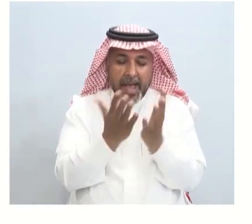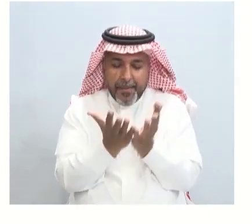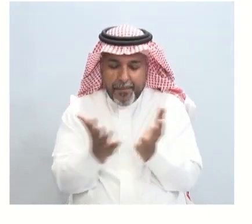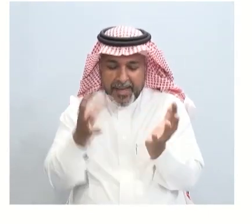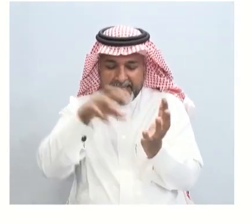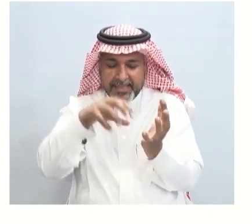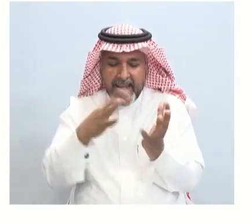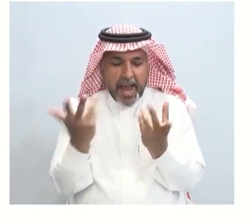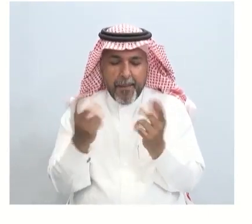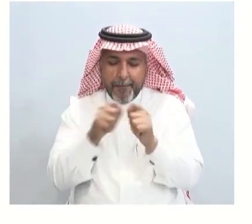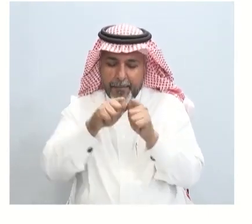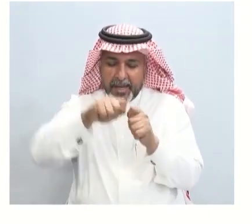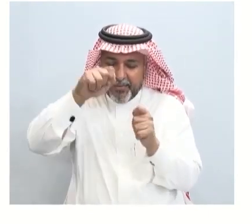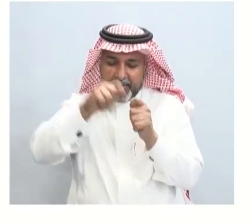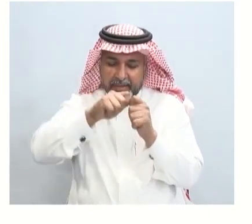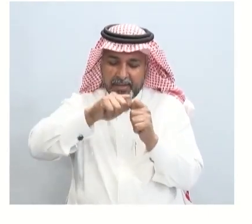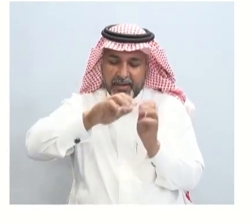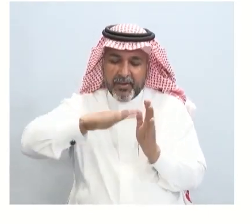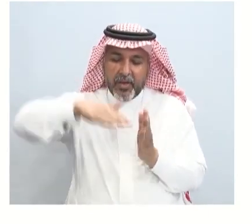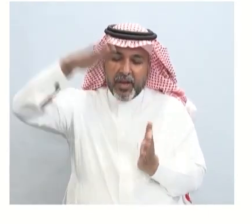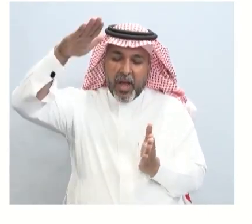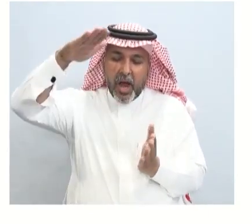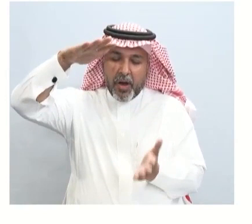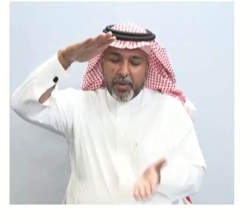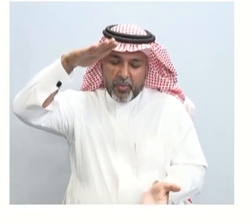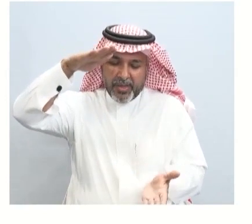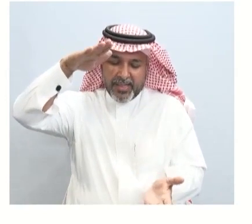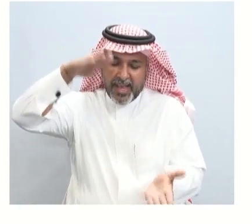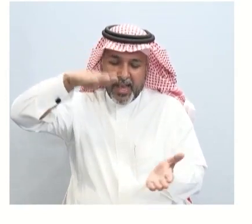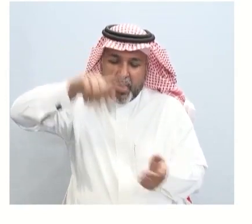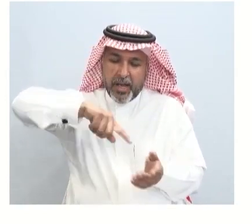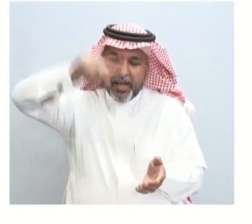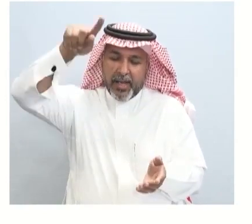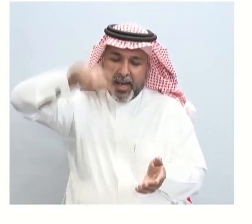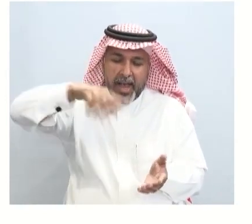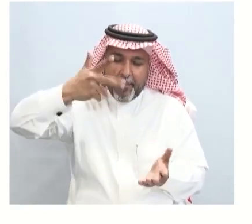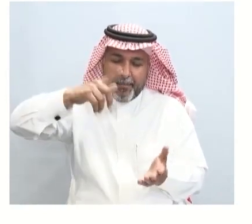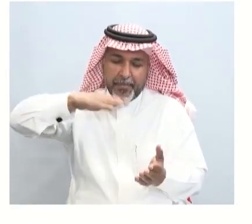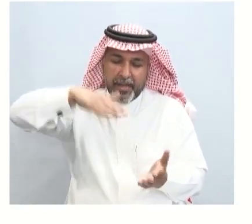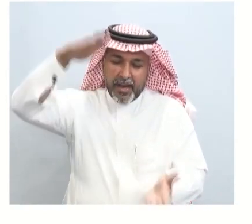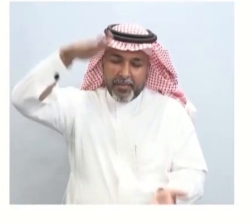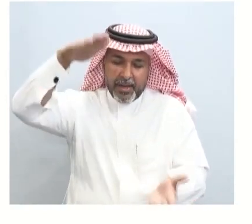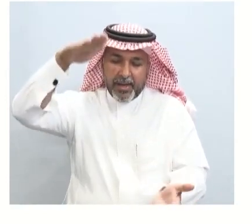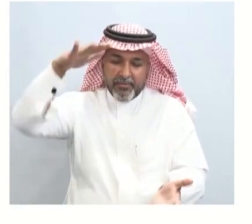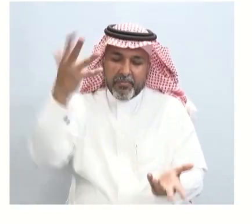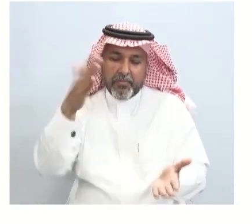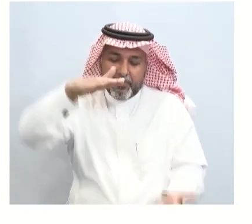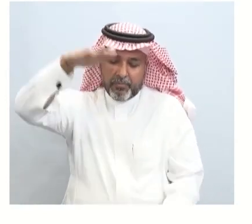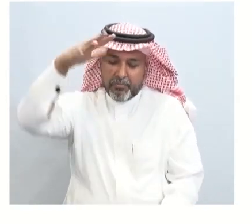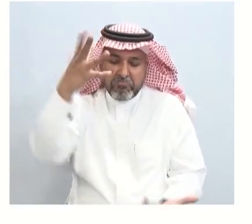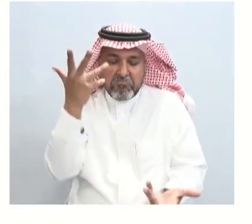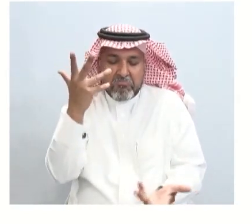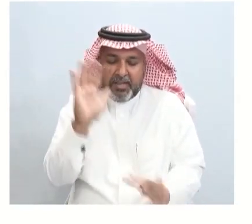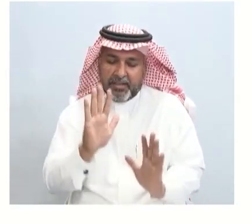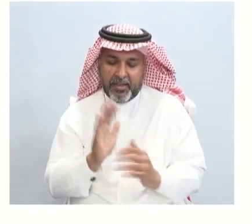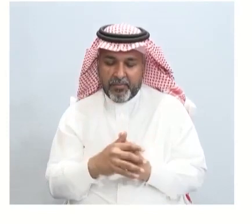في التان والكوت والسيك والكويك اذا السعه ما هي معرفه الا في الساين والكوساين ولكن